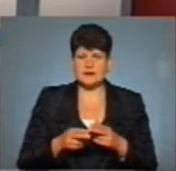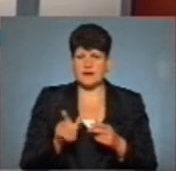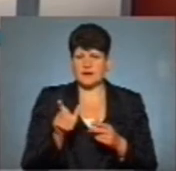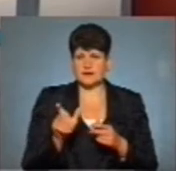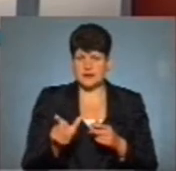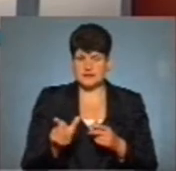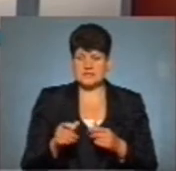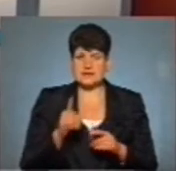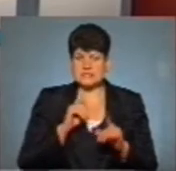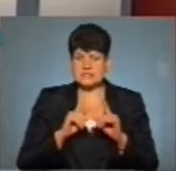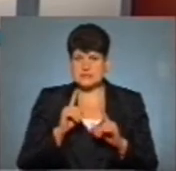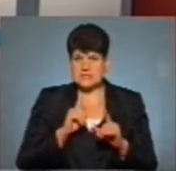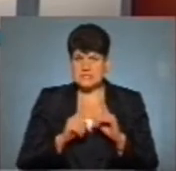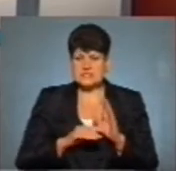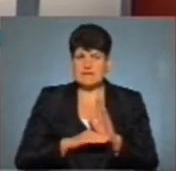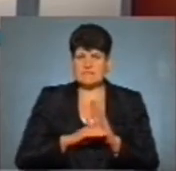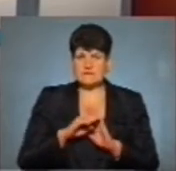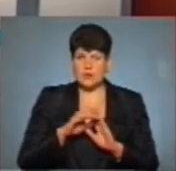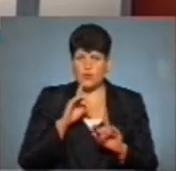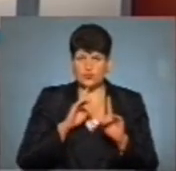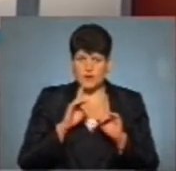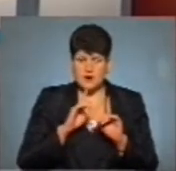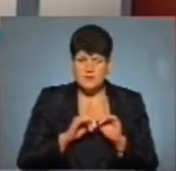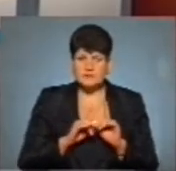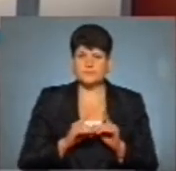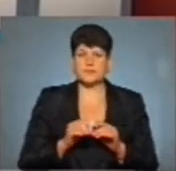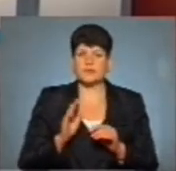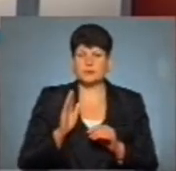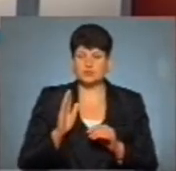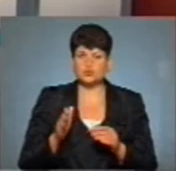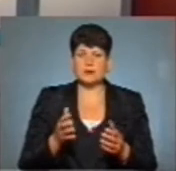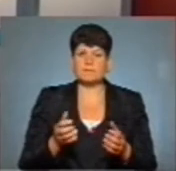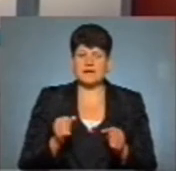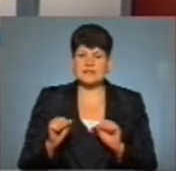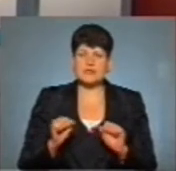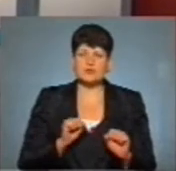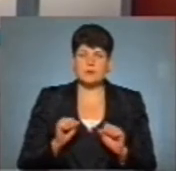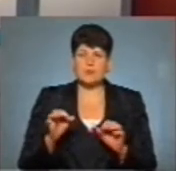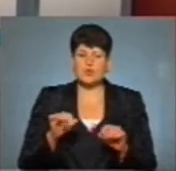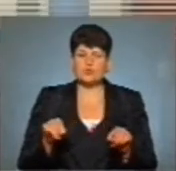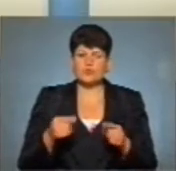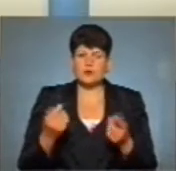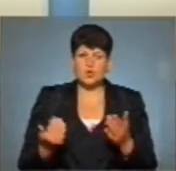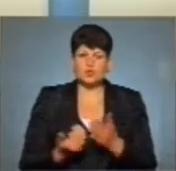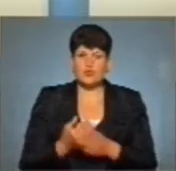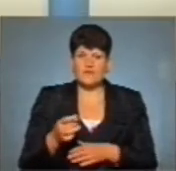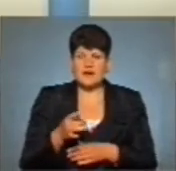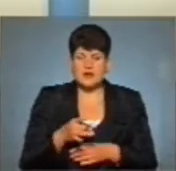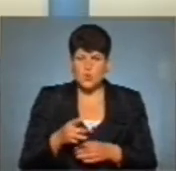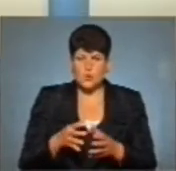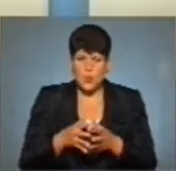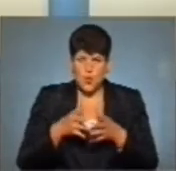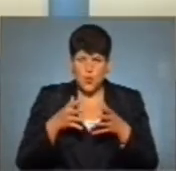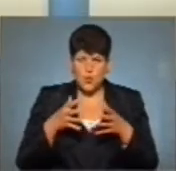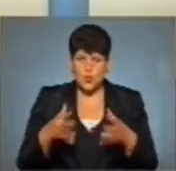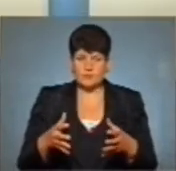сесії Верховної Ради. Тобто буде прийнято розпорядження про утворення нових районів у цих укрупнених